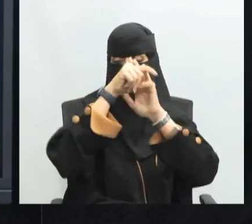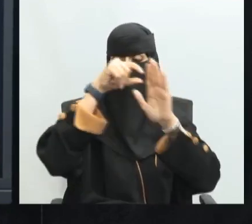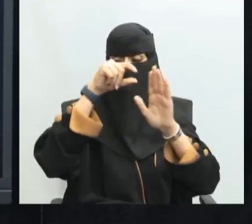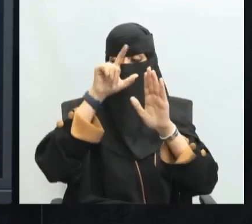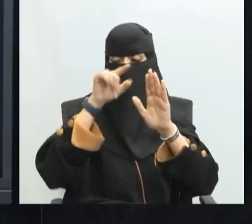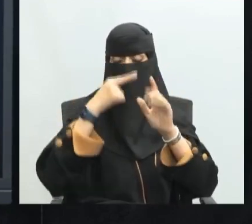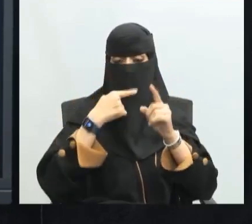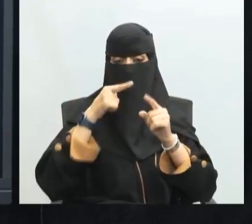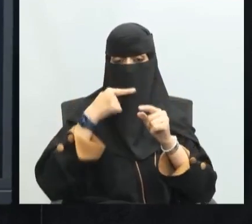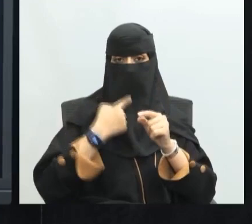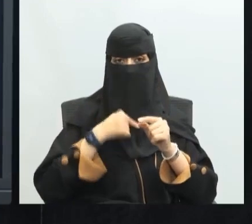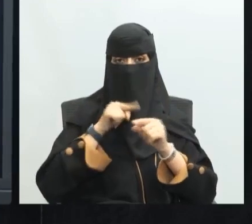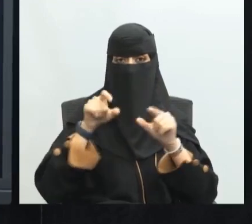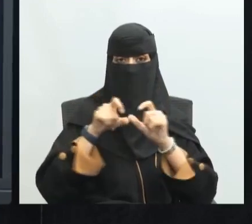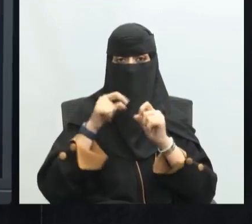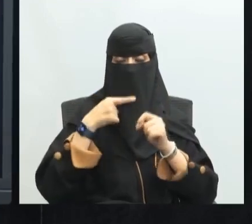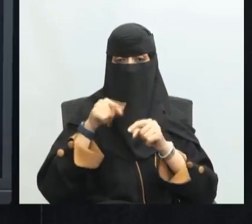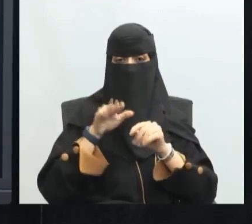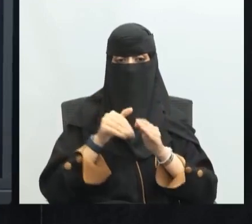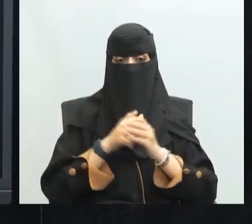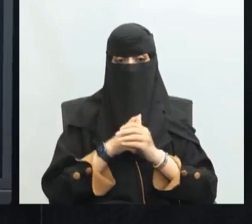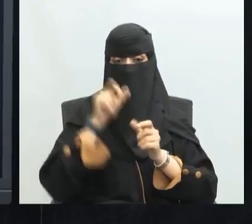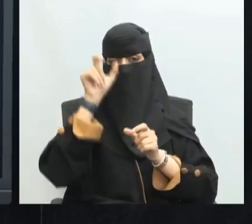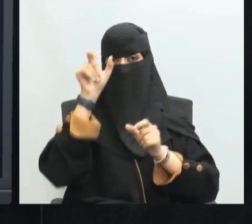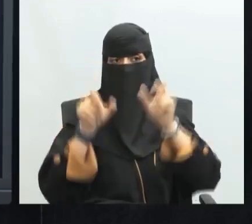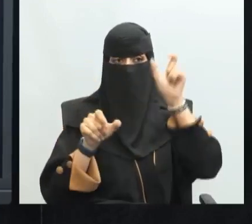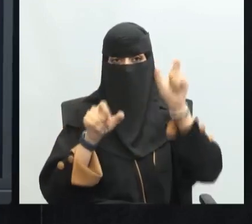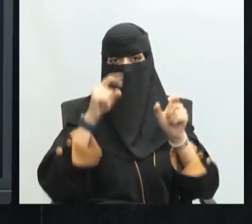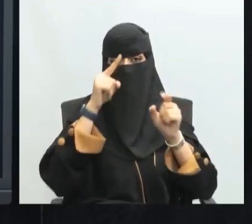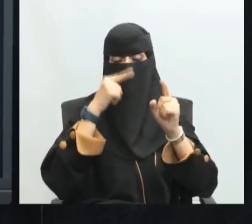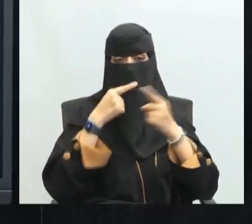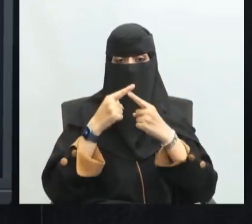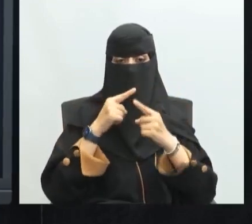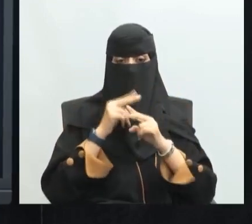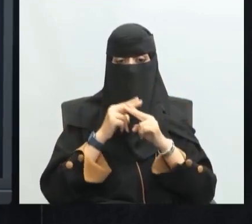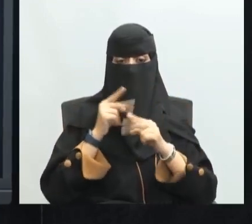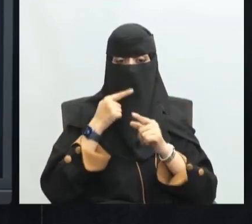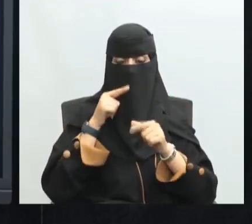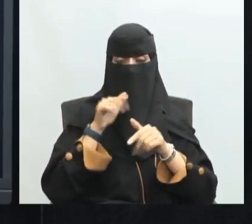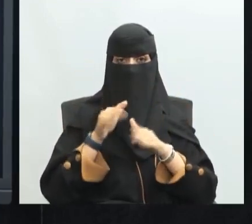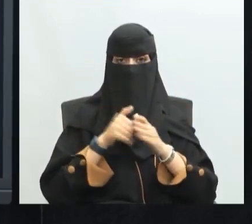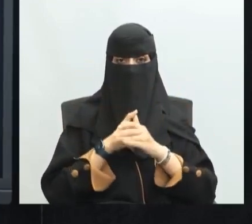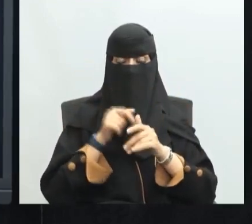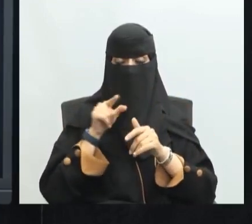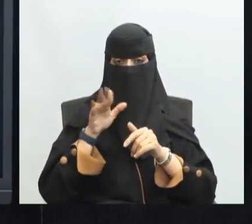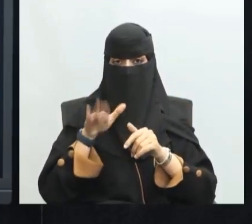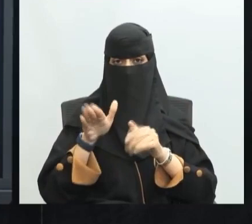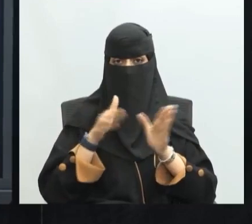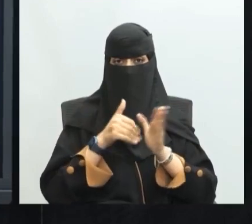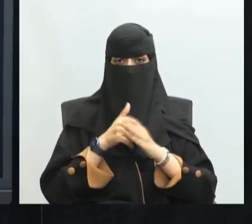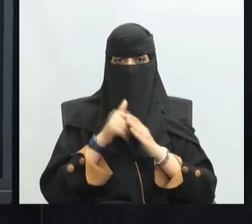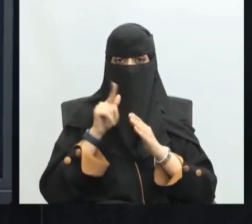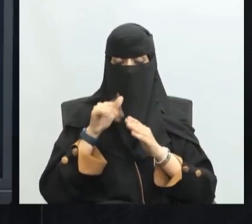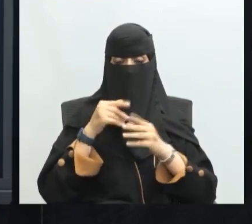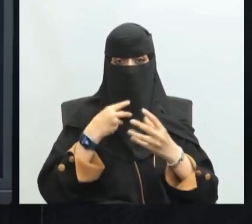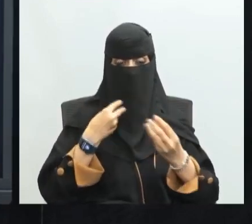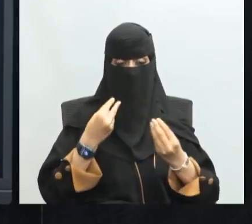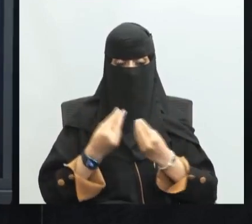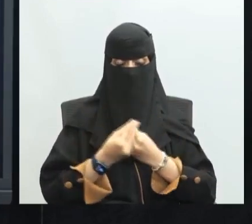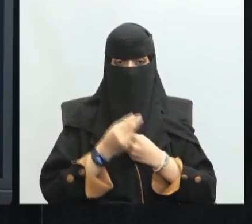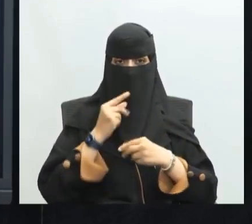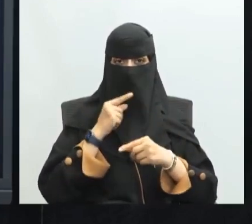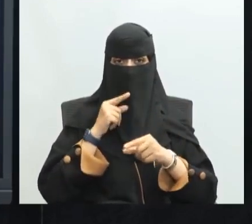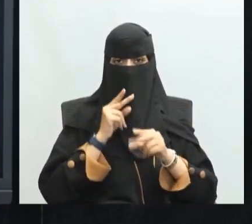احسنتم والموضوع او قضيه الحوار فمن خلال تبادل